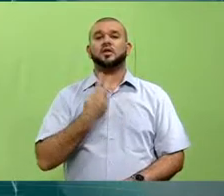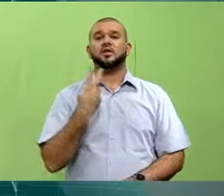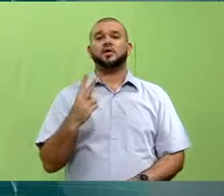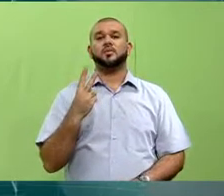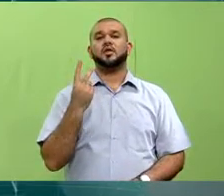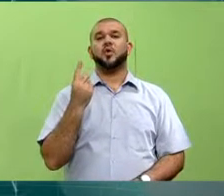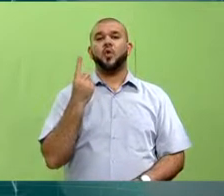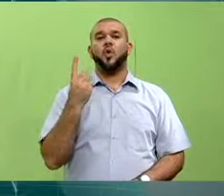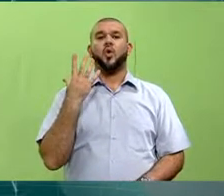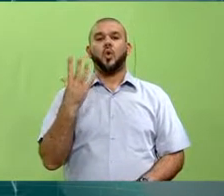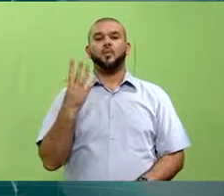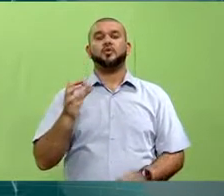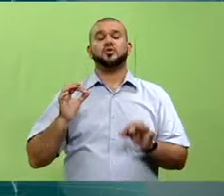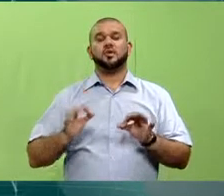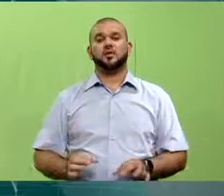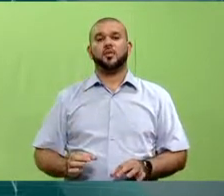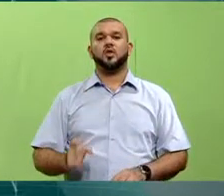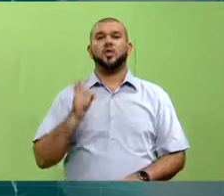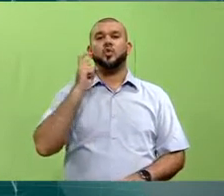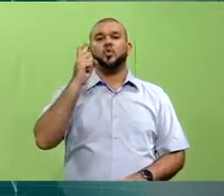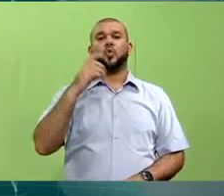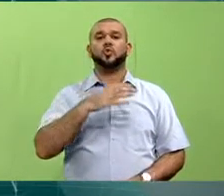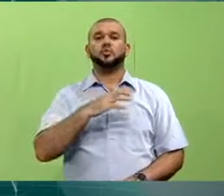9.810.000 Türk lirasına düştüğünü söyledi.